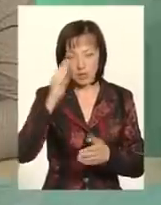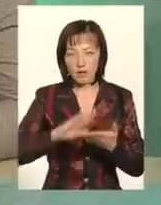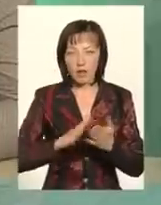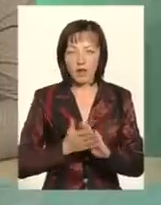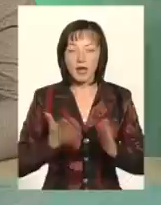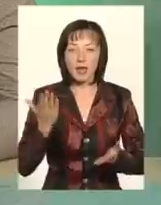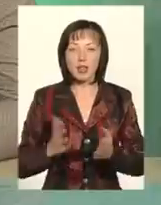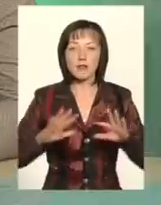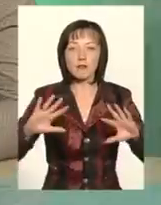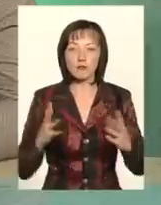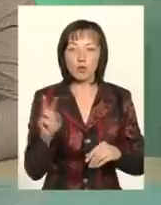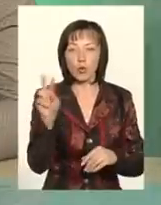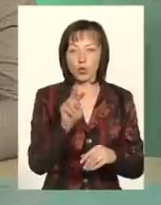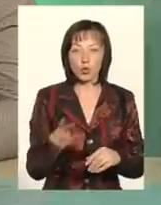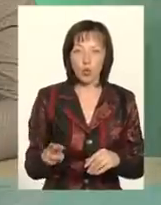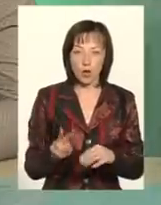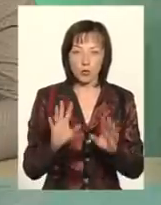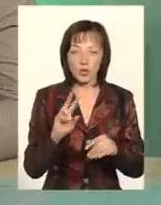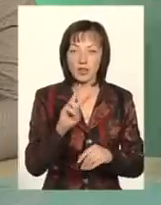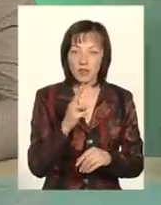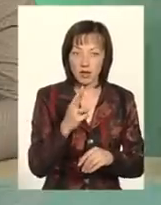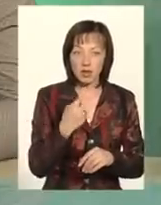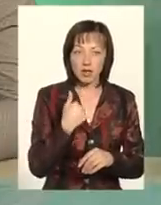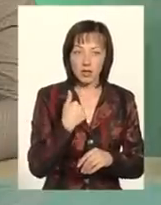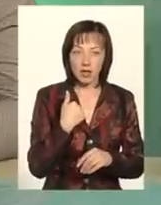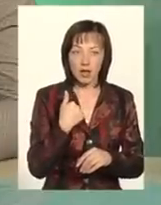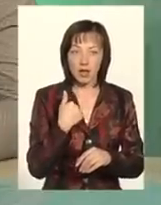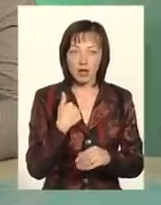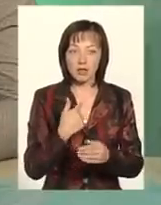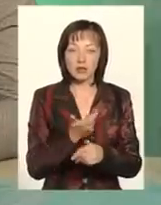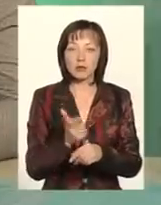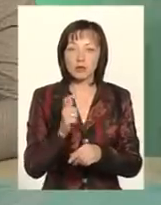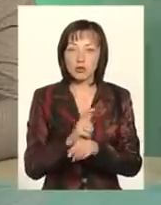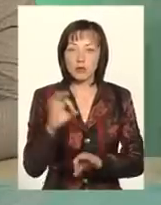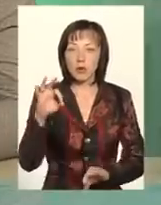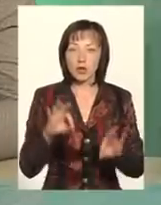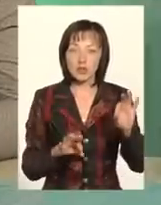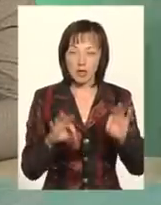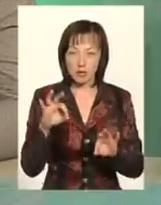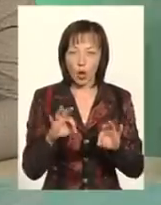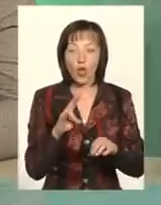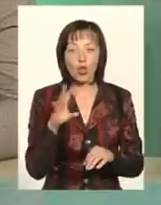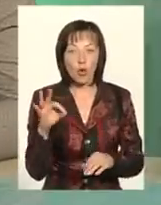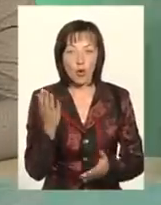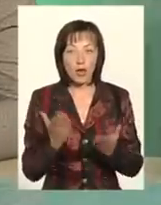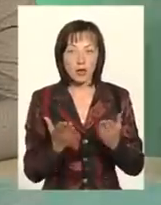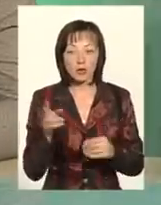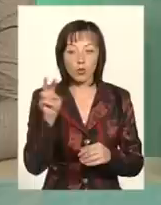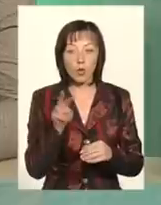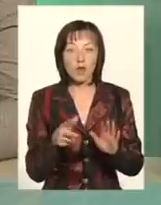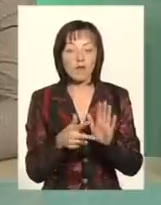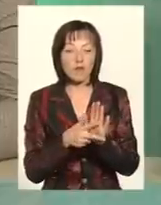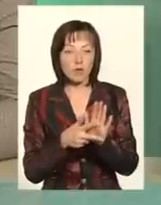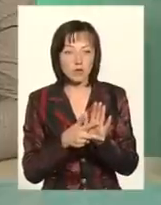вдруг долар станет 2 грини то я бу они збільшть процентную ставку но долар став 8